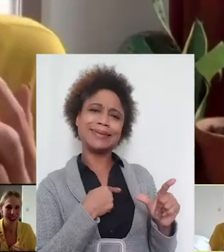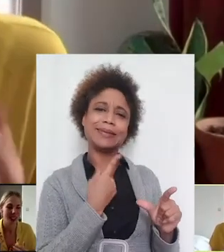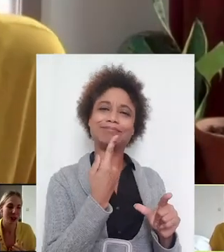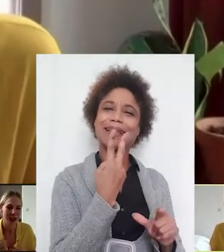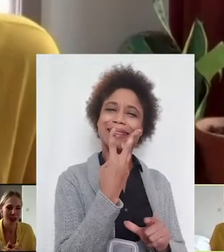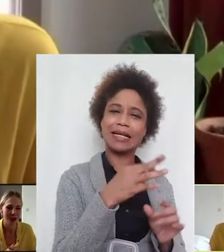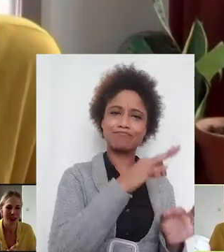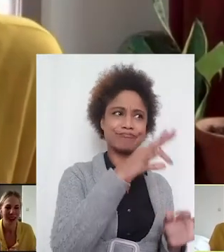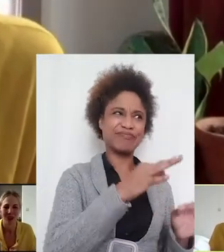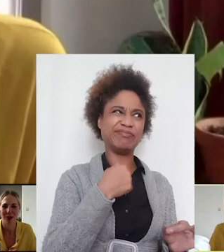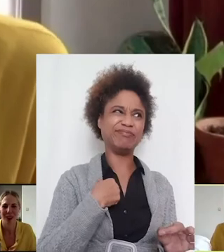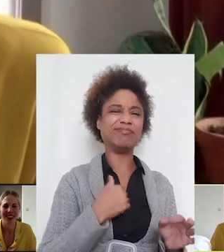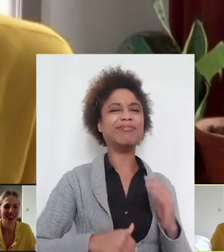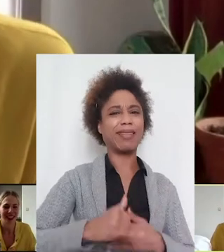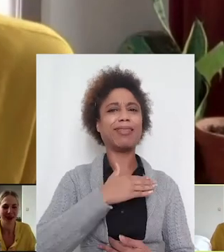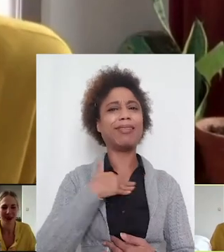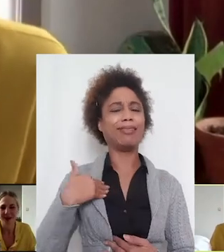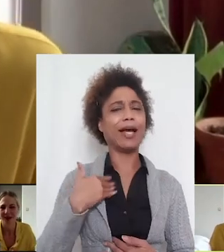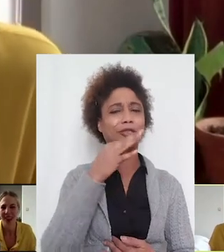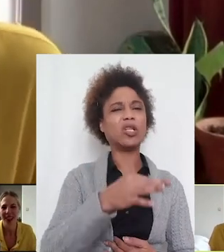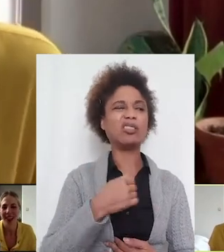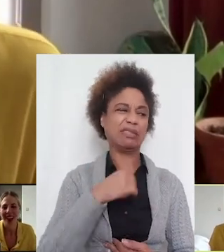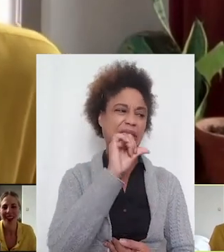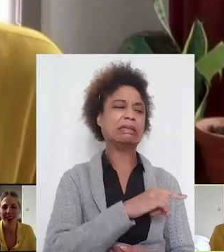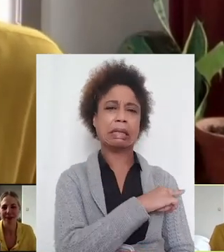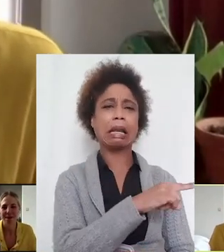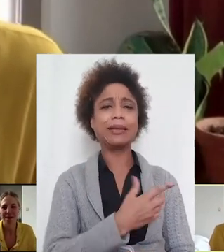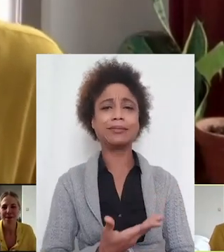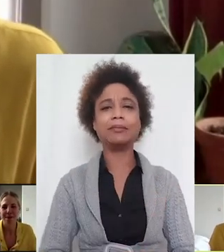sinds ik zoveel thuis ben, het opvallend slecht doen.